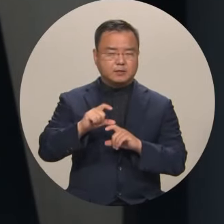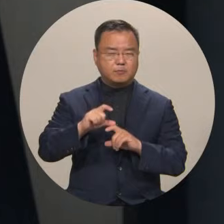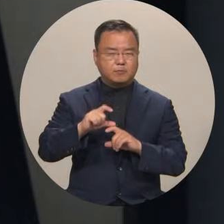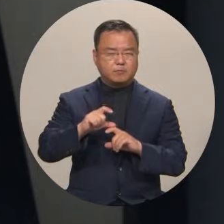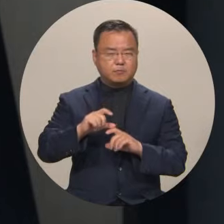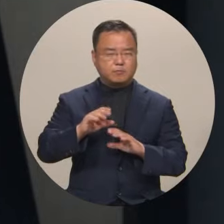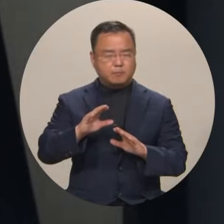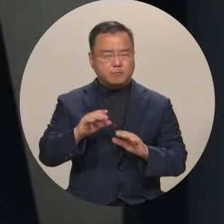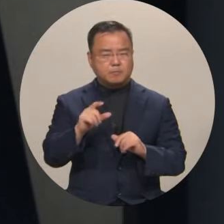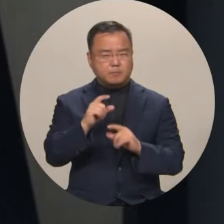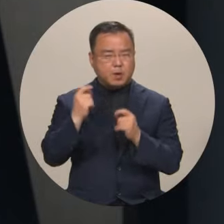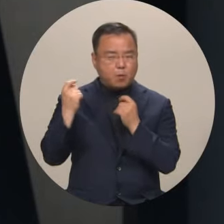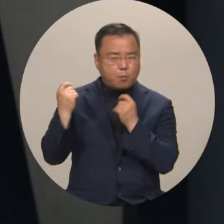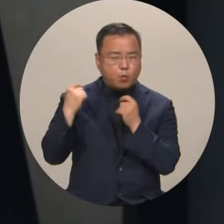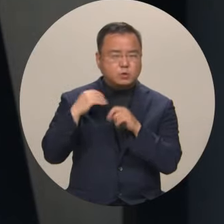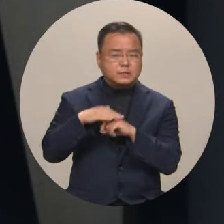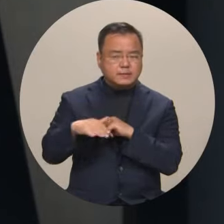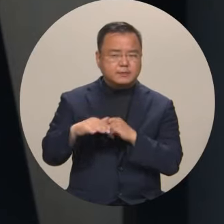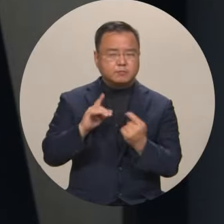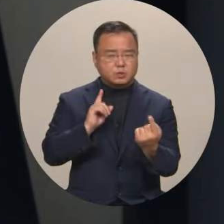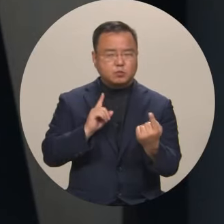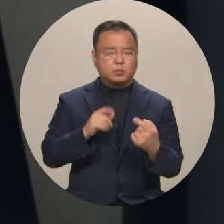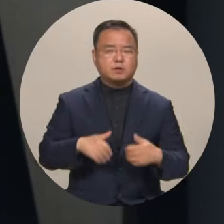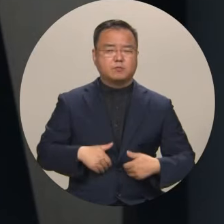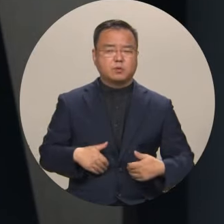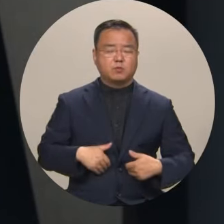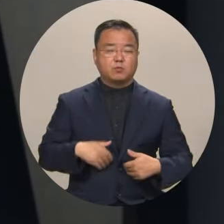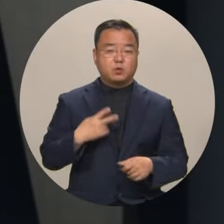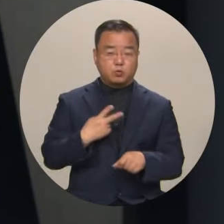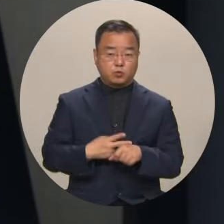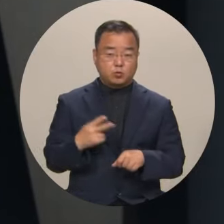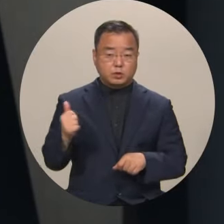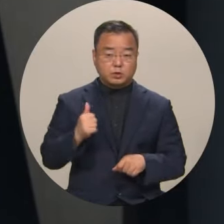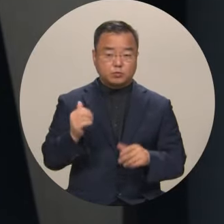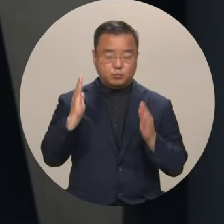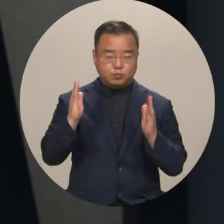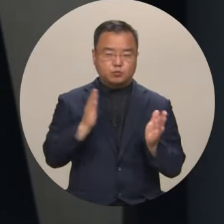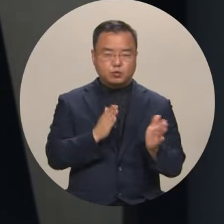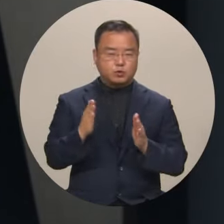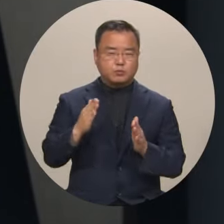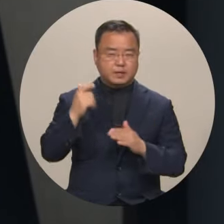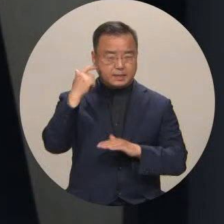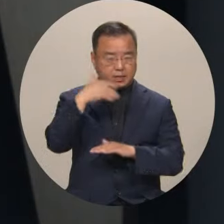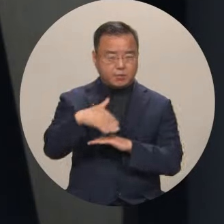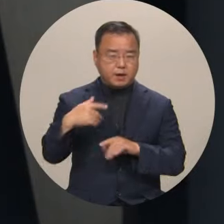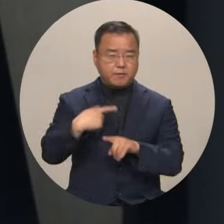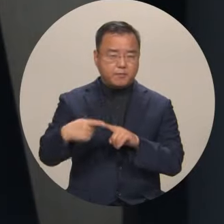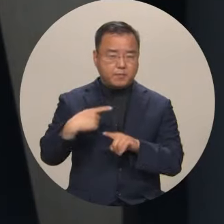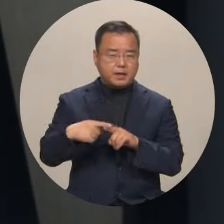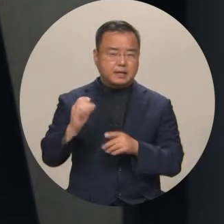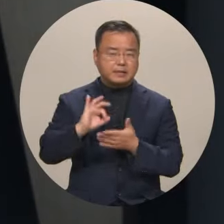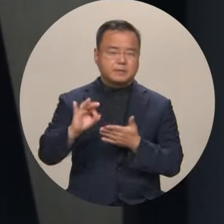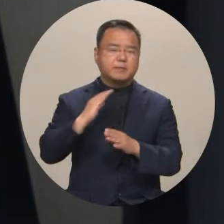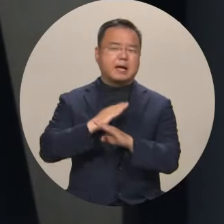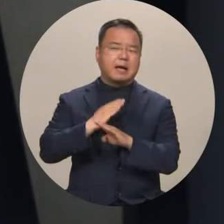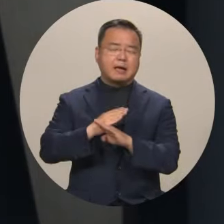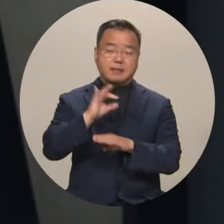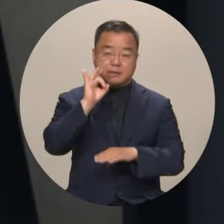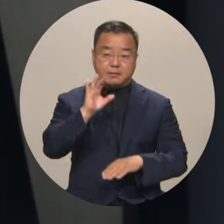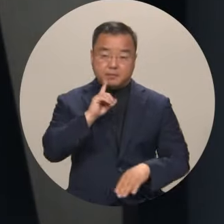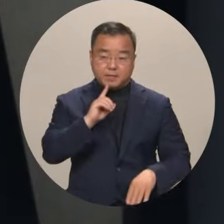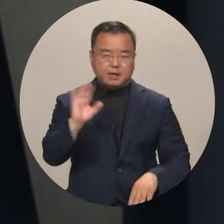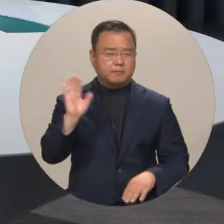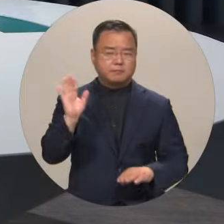동시에 가야 된다 근데 그 말이 교사들이 수업을 준비하고 계획을 짜고 평가하는 데까지 써서 안 된다 의미는 전혀